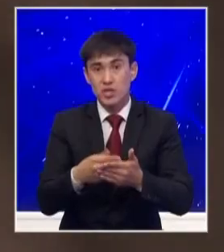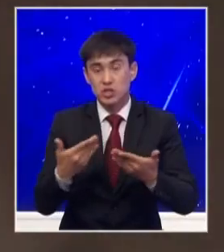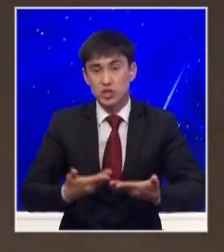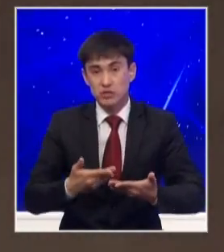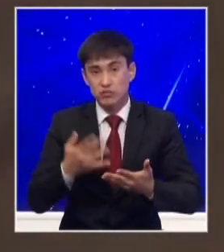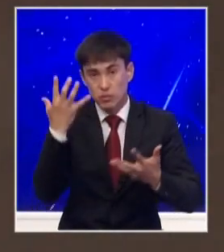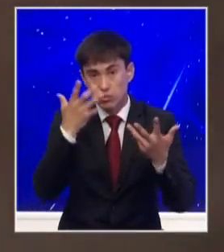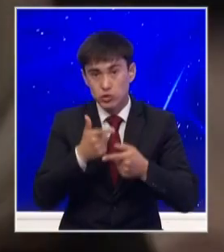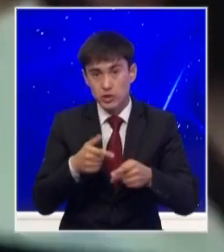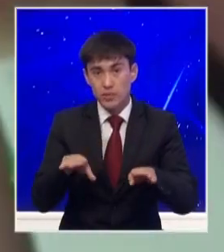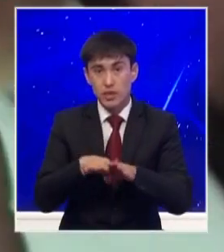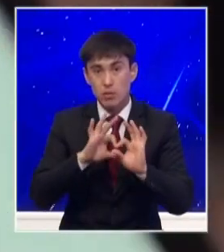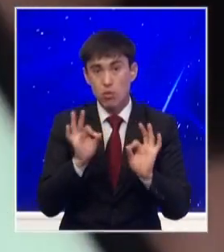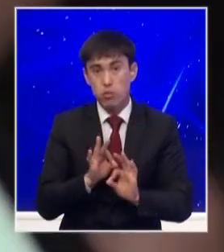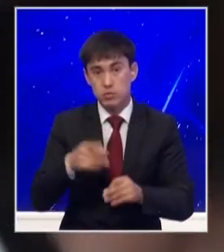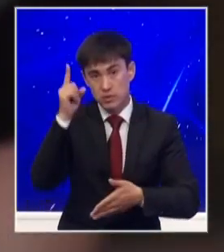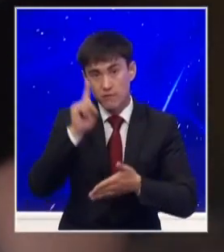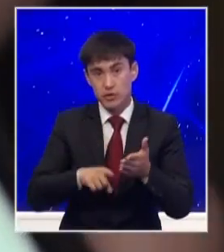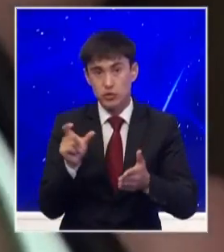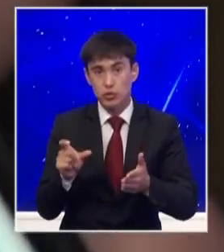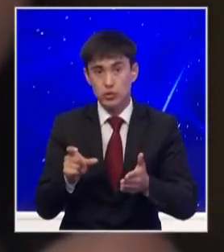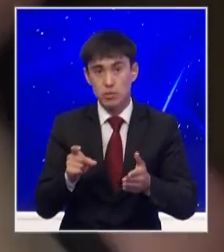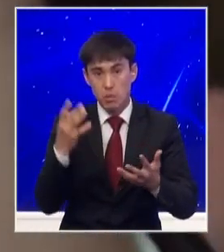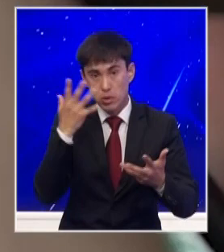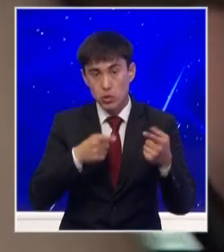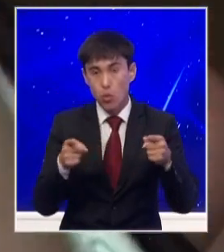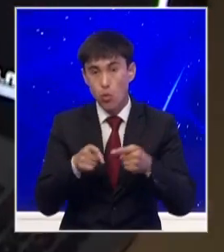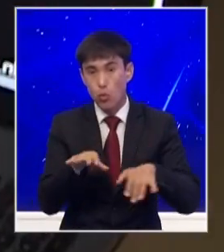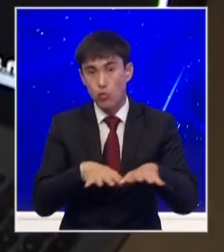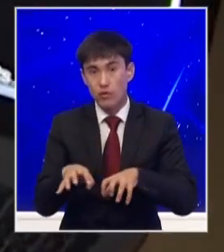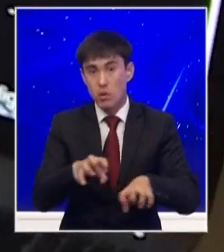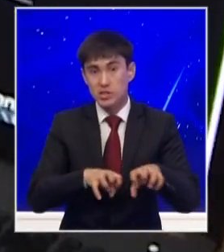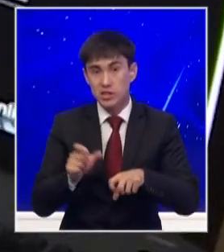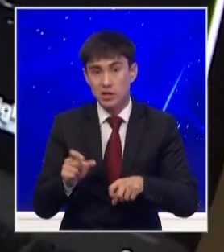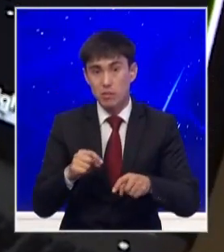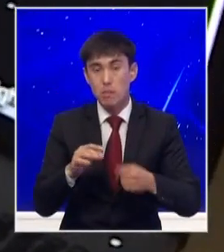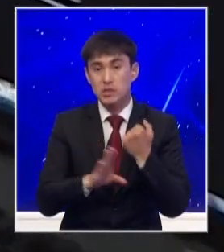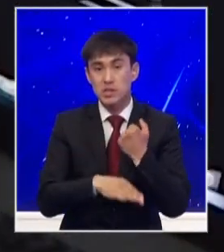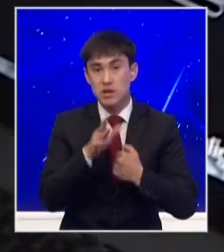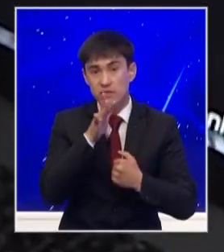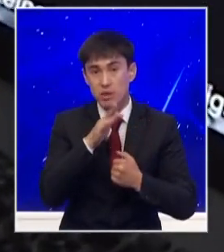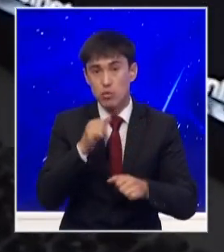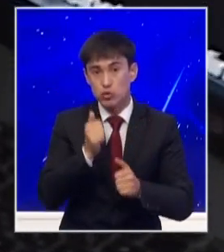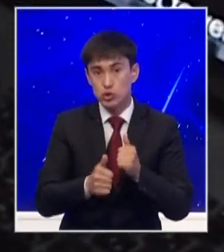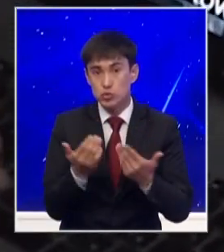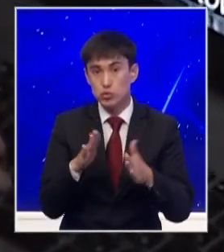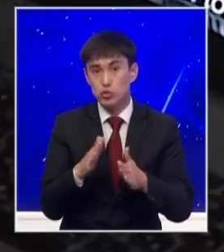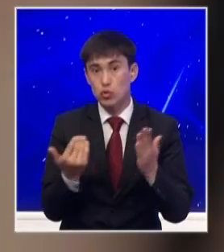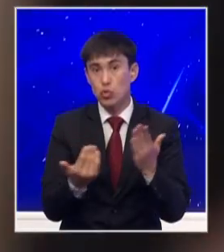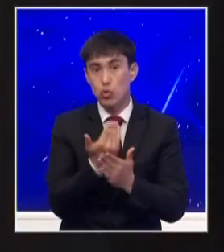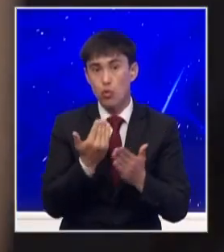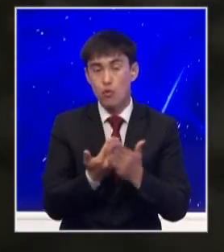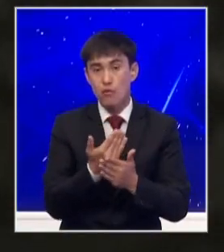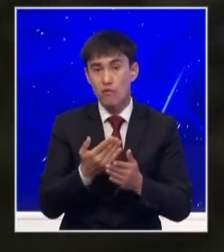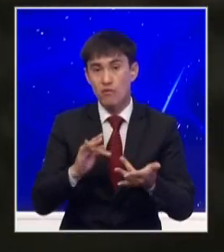в заблуждение. Таким образом, доверчивые люди попадаются на уловки мошенников. В последнее время участились случаи нового